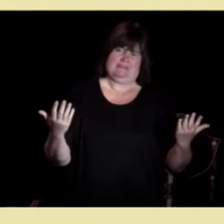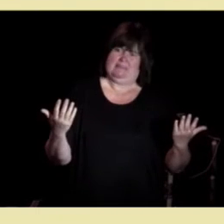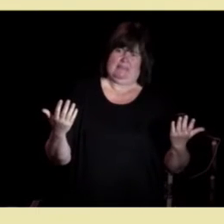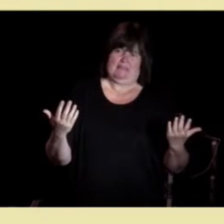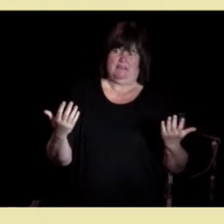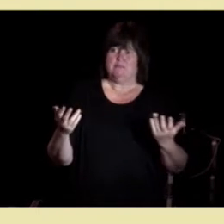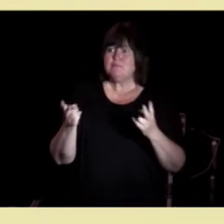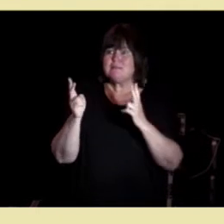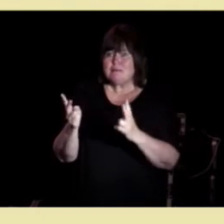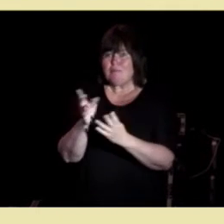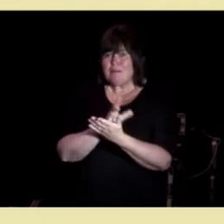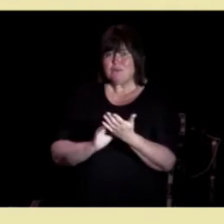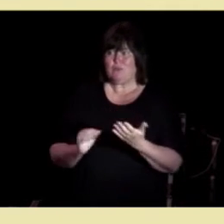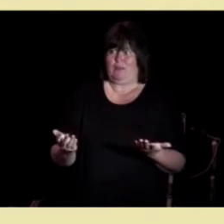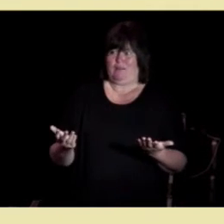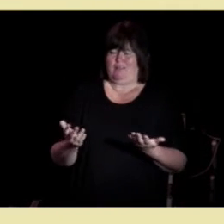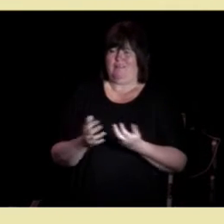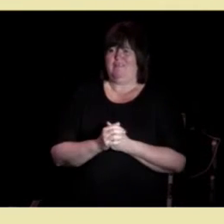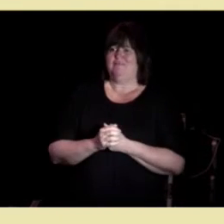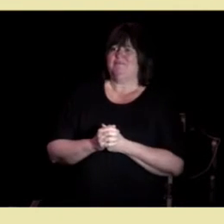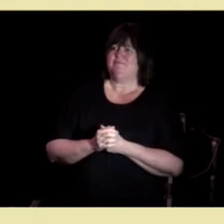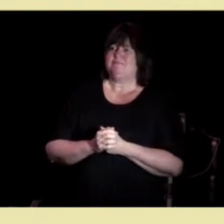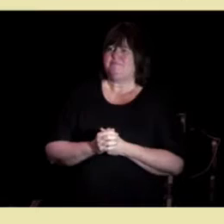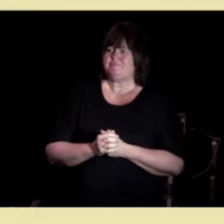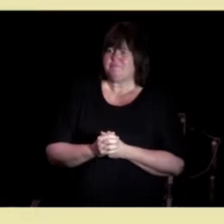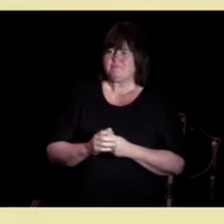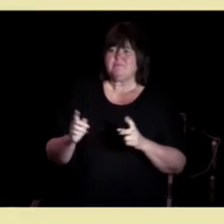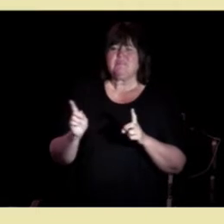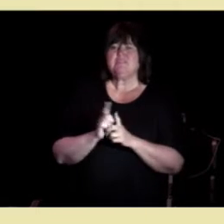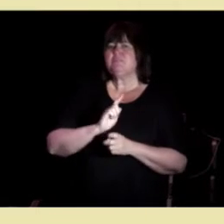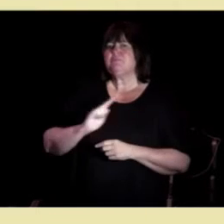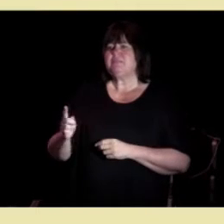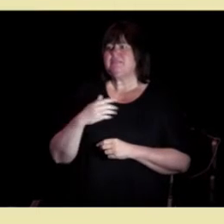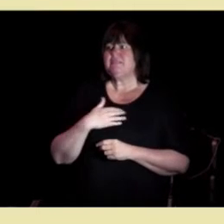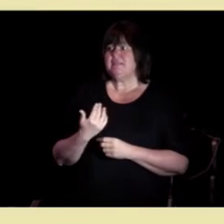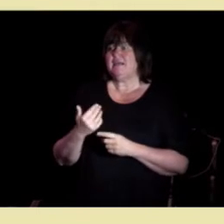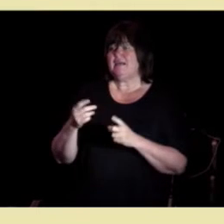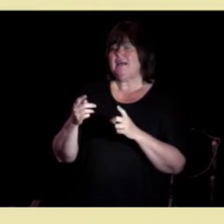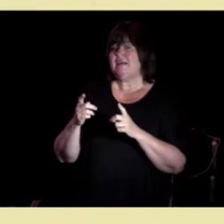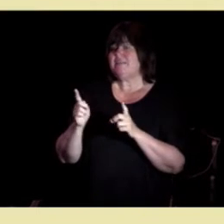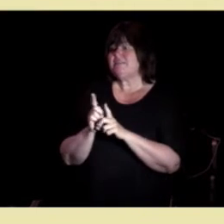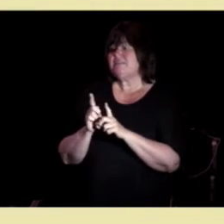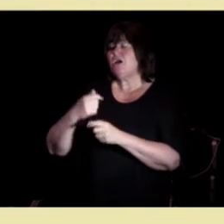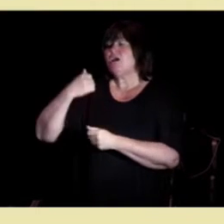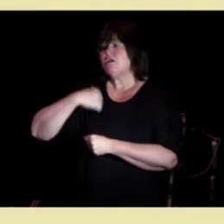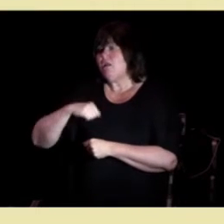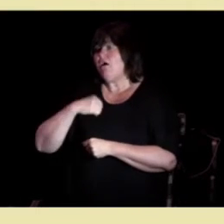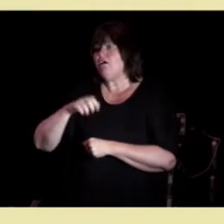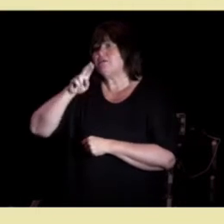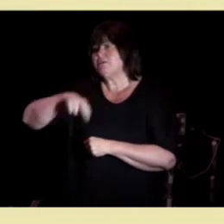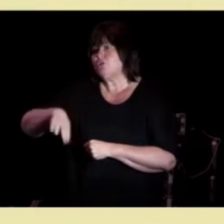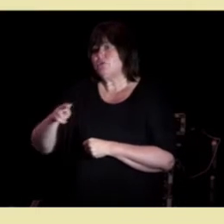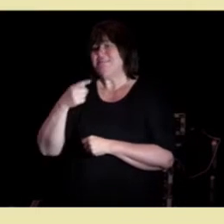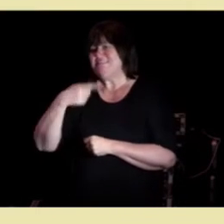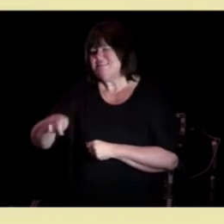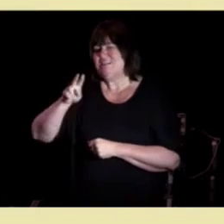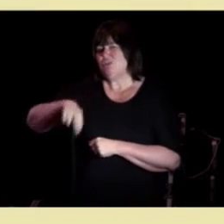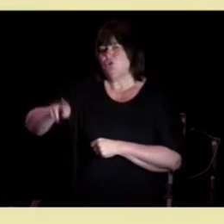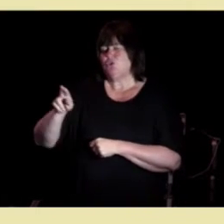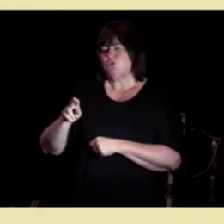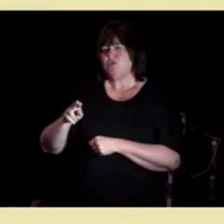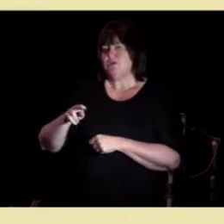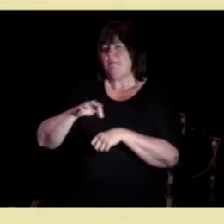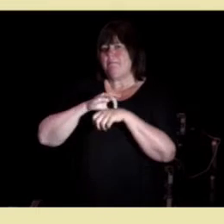Samtidig det også slik at klager til Norsk pasientskadeerstatning på skader og komplikasjoner